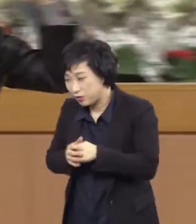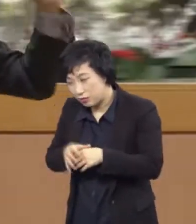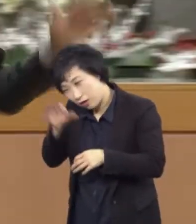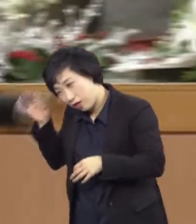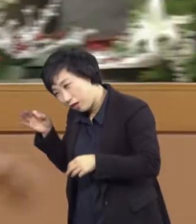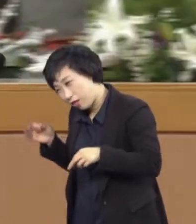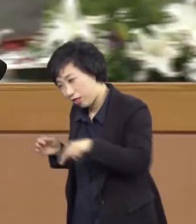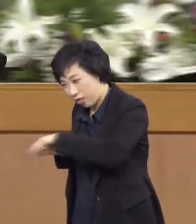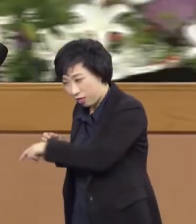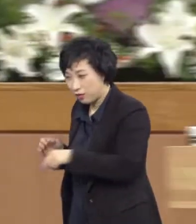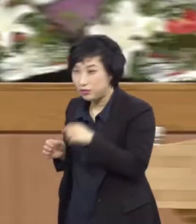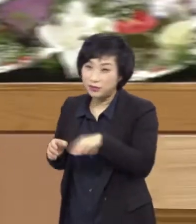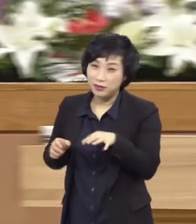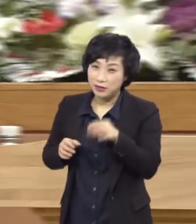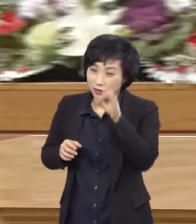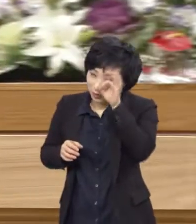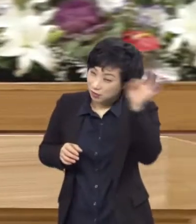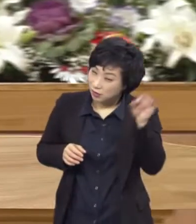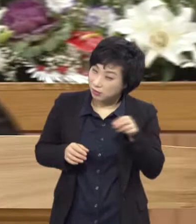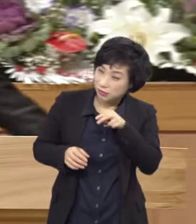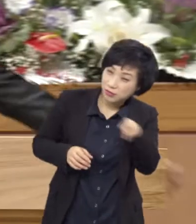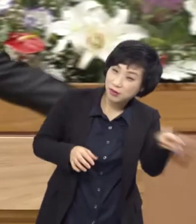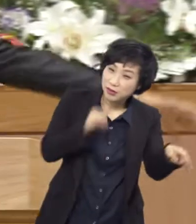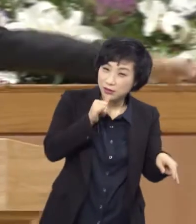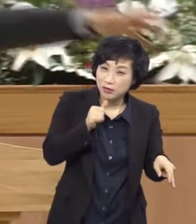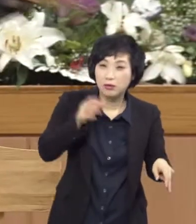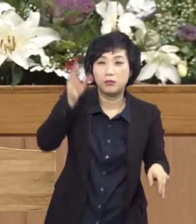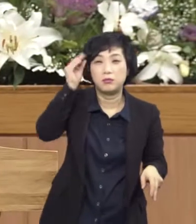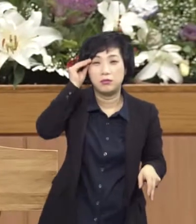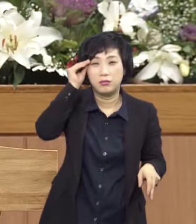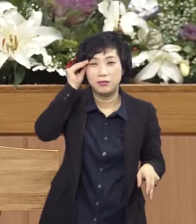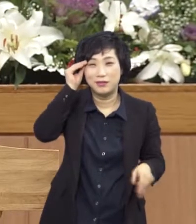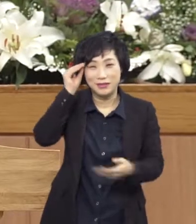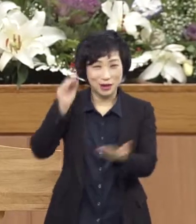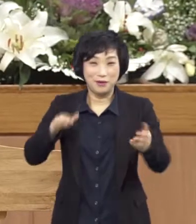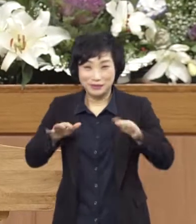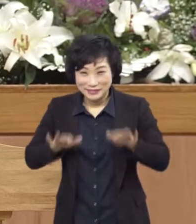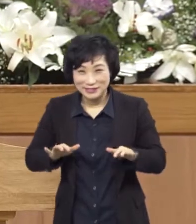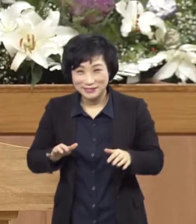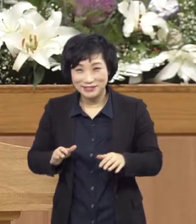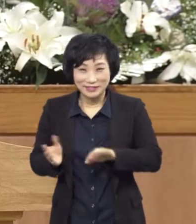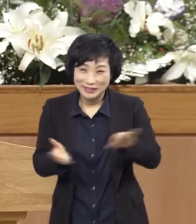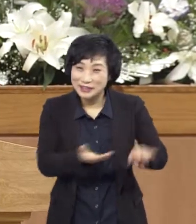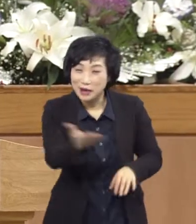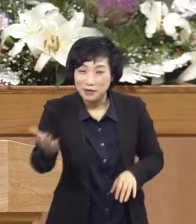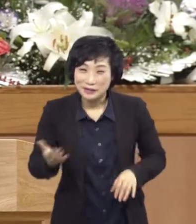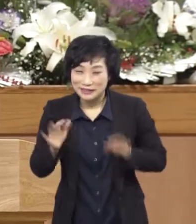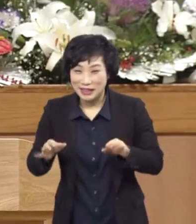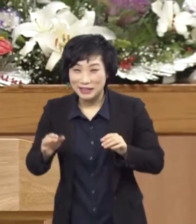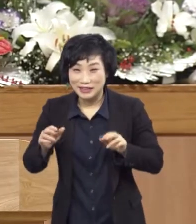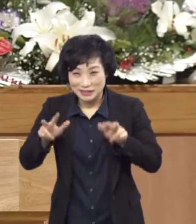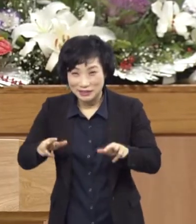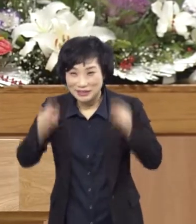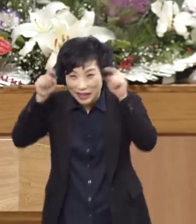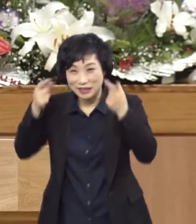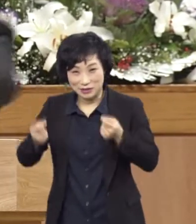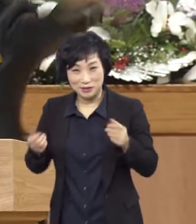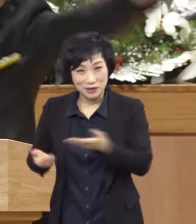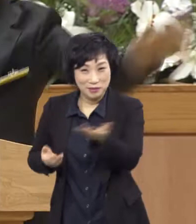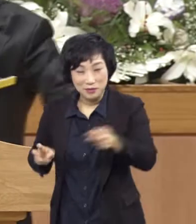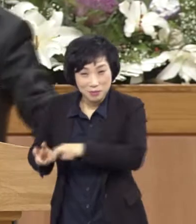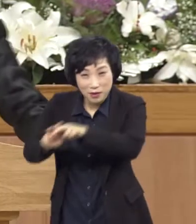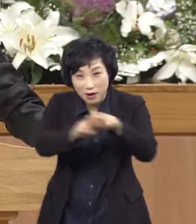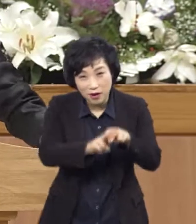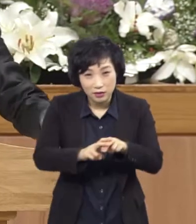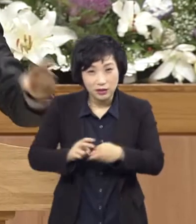이렇게 미르는 놈이 양입니다. 여러분들도 여기서 양같이 이렇게 모여있지만 기분 나쁘면 저쪽으로 갑니다. 속상하면